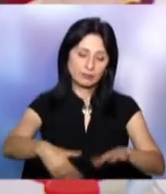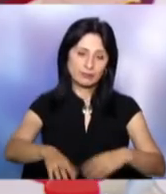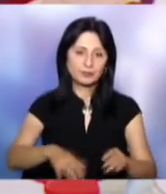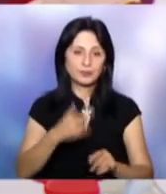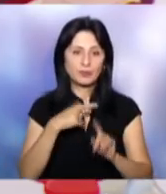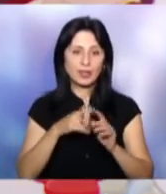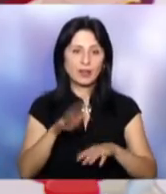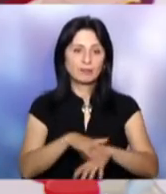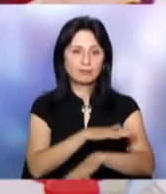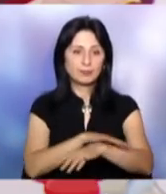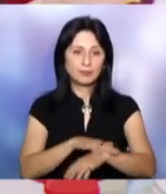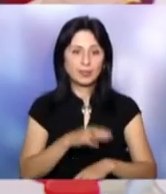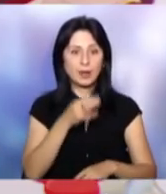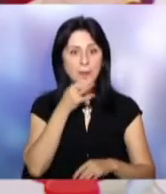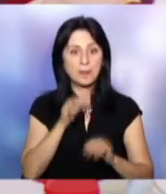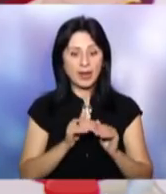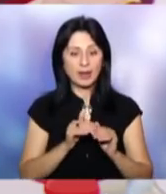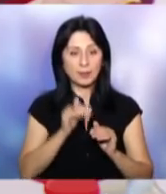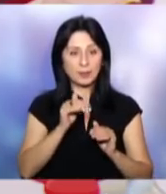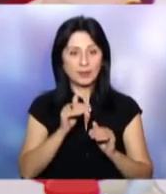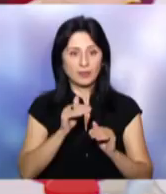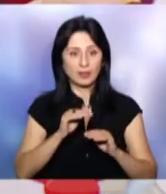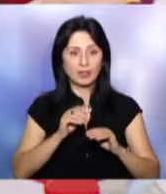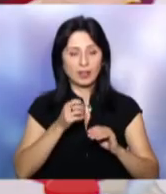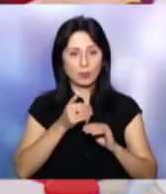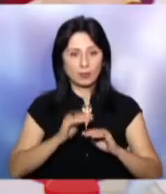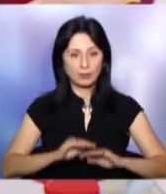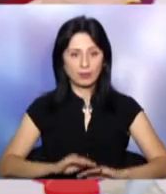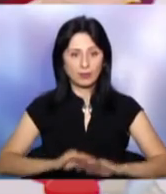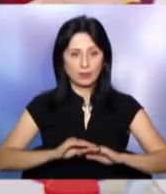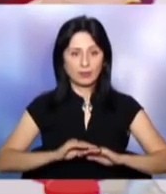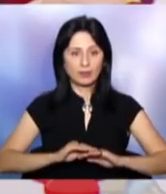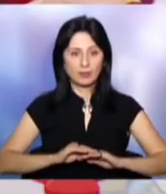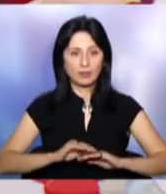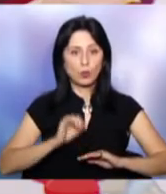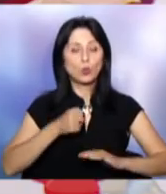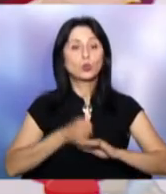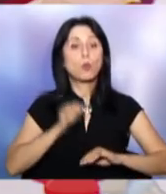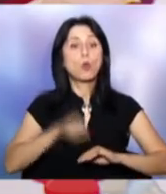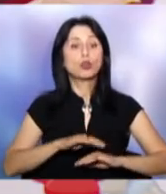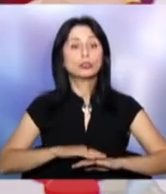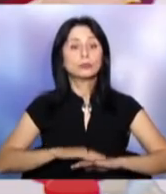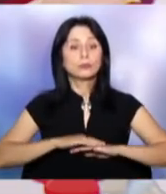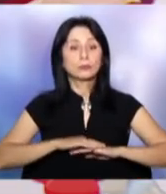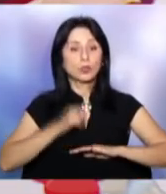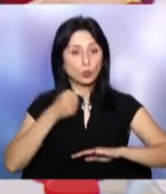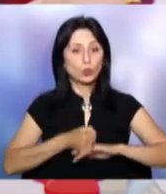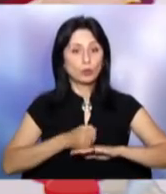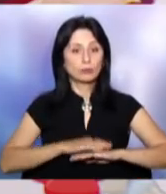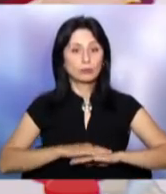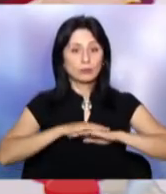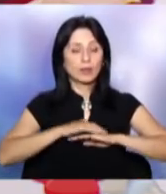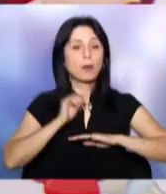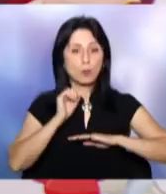ცხელზე გადმოვიტანოთ. შემდეგი საფეხურია, რომ ვთქვათ, უფრო ღრმად ჩავიდეთ, იქამდე სადამდე შეგვიძლია სუნთქვა, ვთქვათ, გუმკერდი იყოს